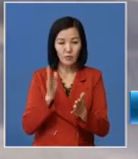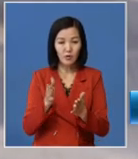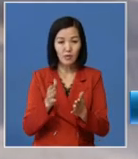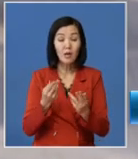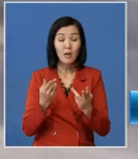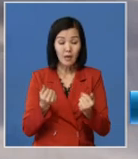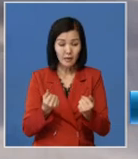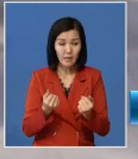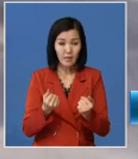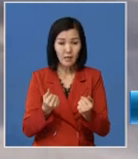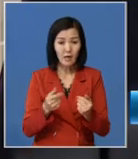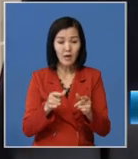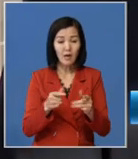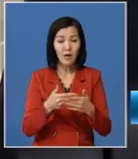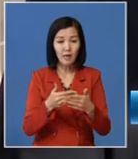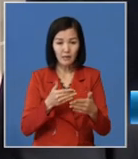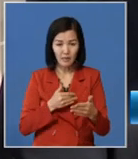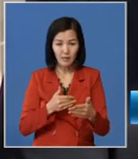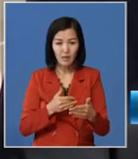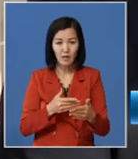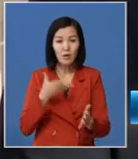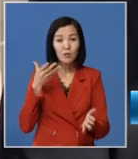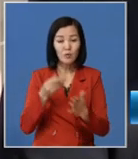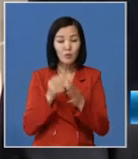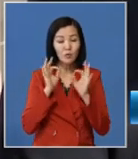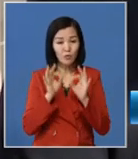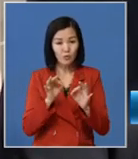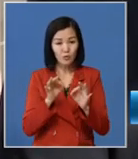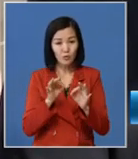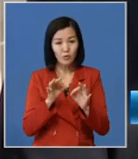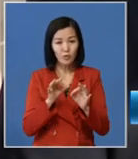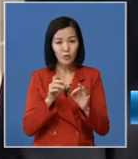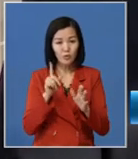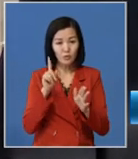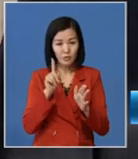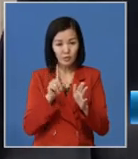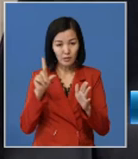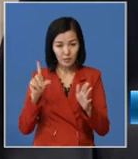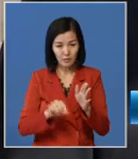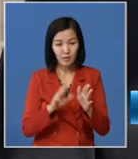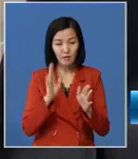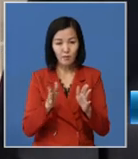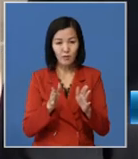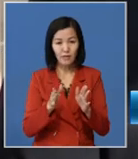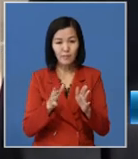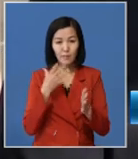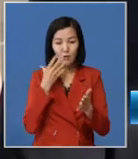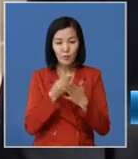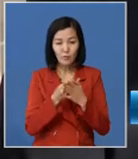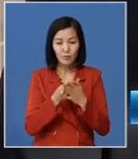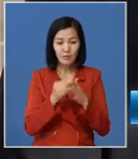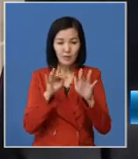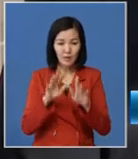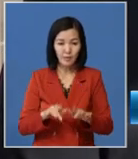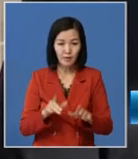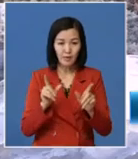Әрине, тұрғындарға алдын ала төлеу тиімді. Оған біз өзіміздің операторлар бар. Оны өзіміздің Қазавтожолдың сайтында